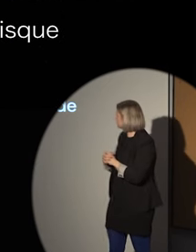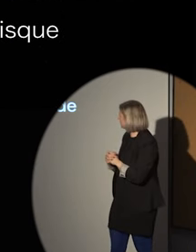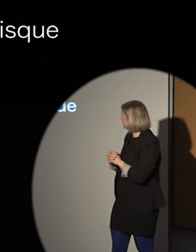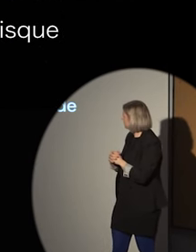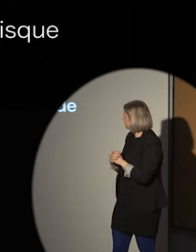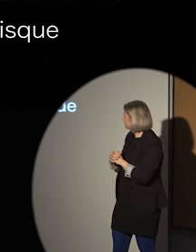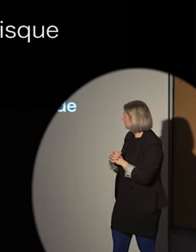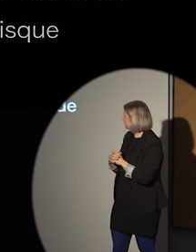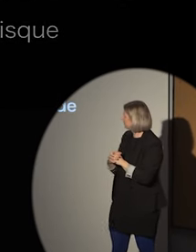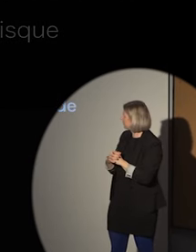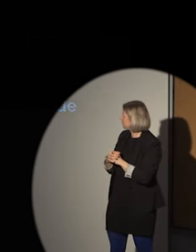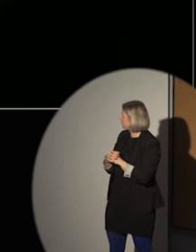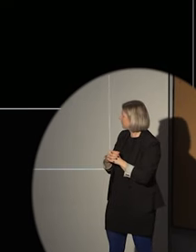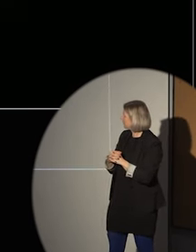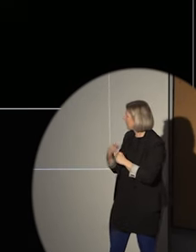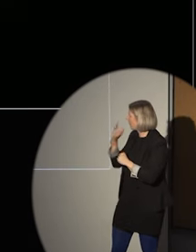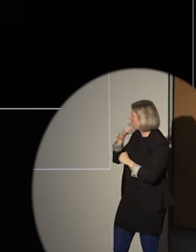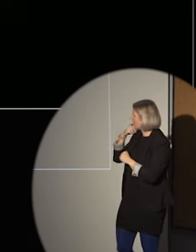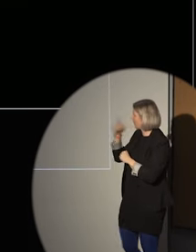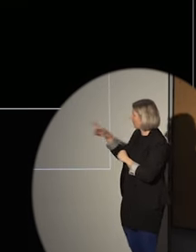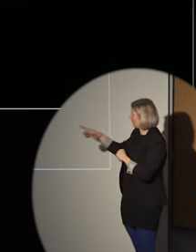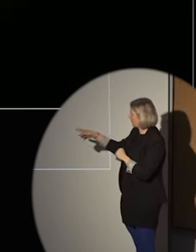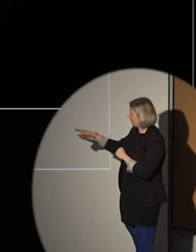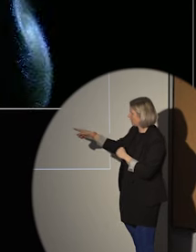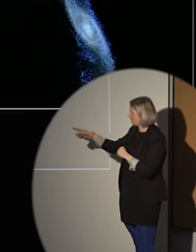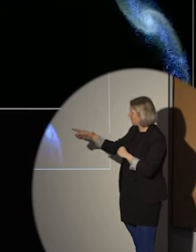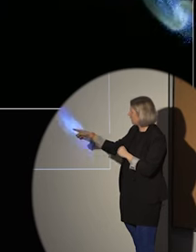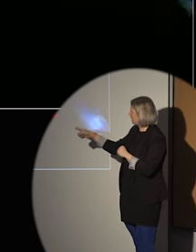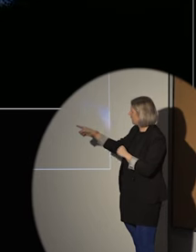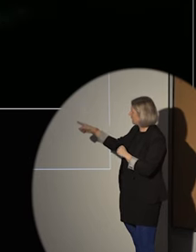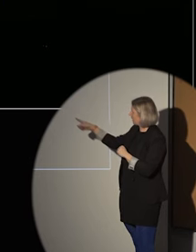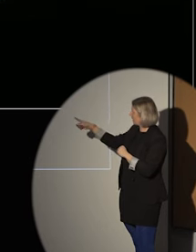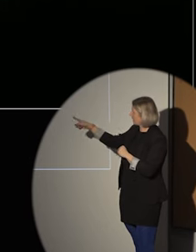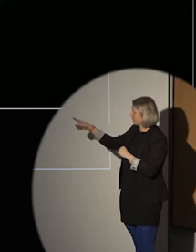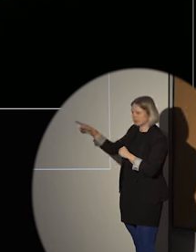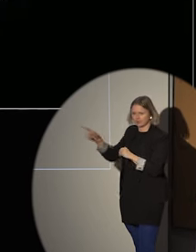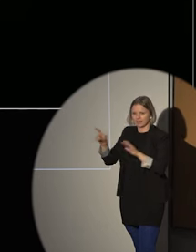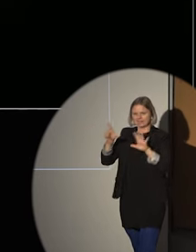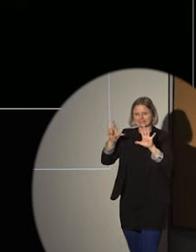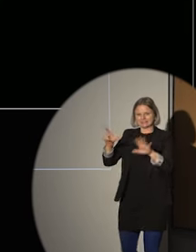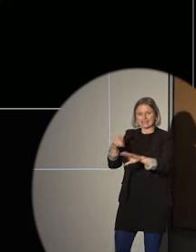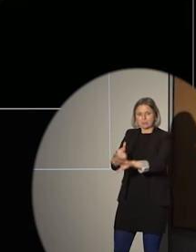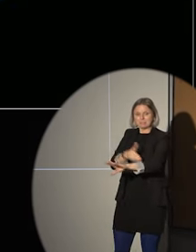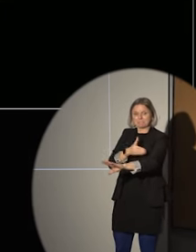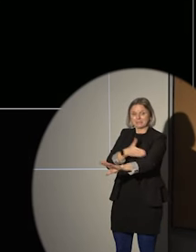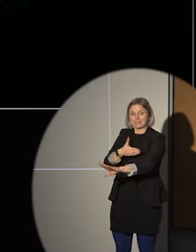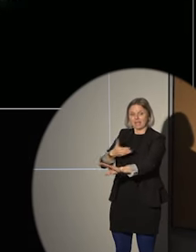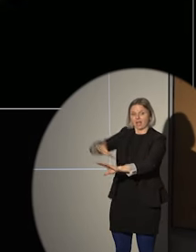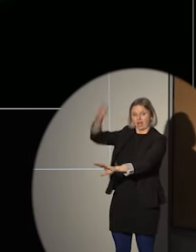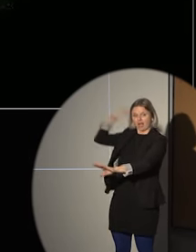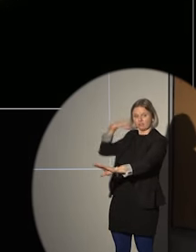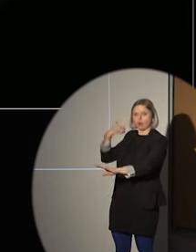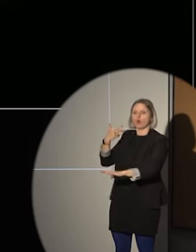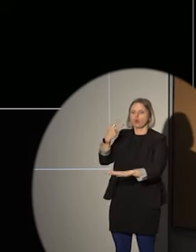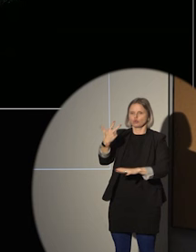ces observations. Alors, ce que vous voyez ici, c'est une vidéo qui montre la formation du disque. Donc, il y a 7 milliards d'années, en fait, deux galaxies se sont rencontrées. Puis